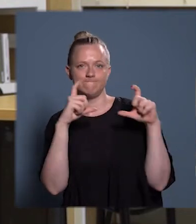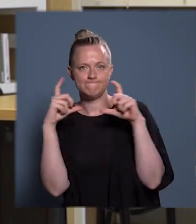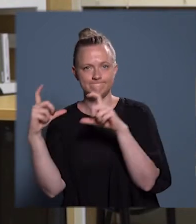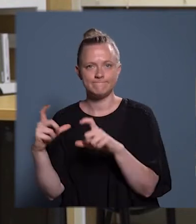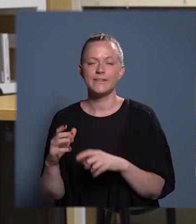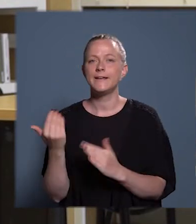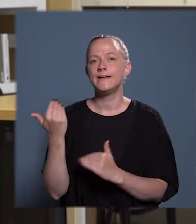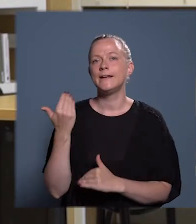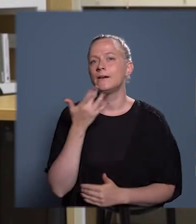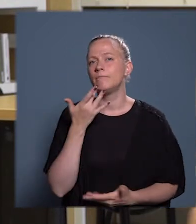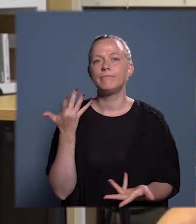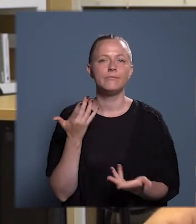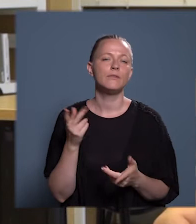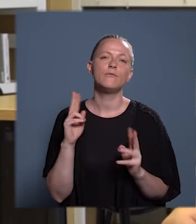régen valószínű